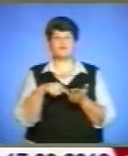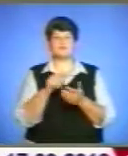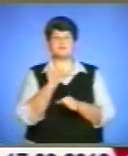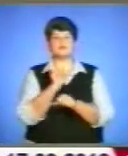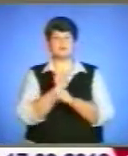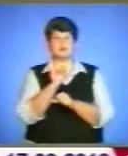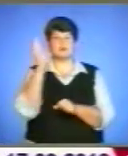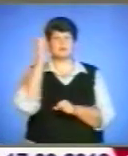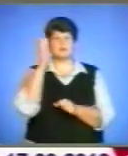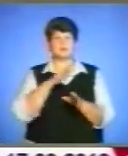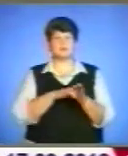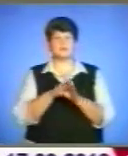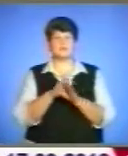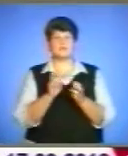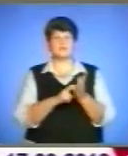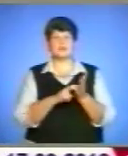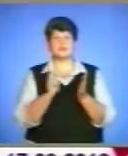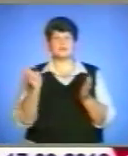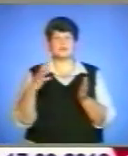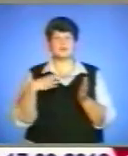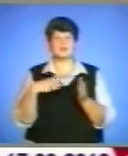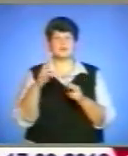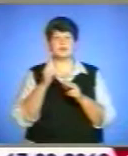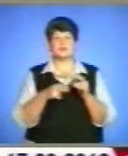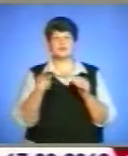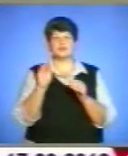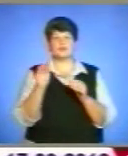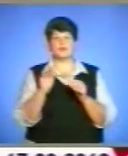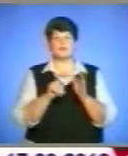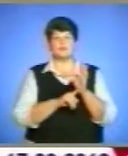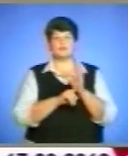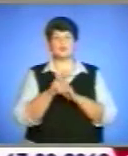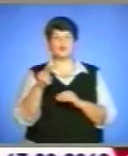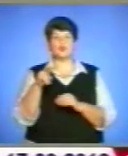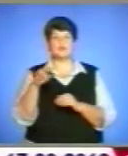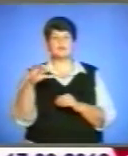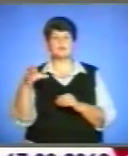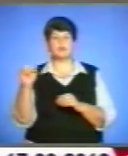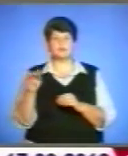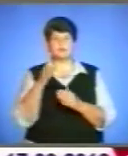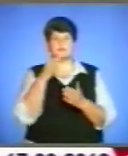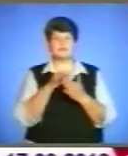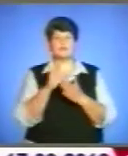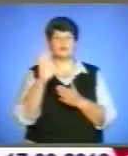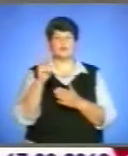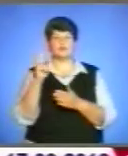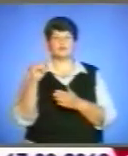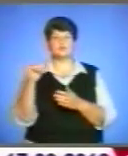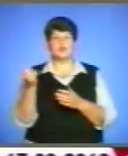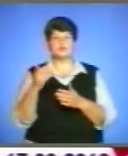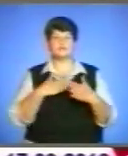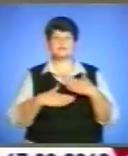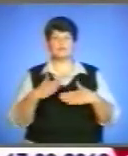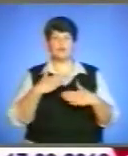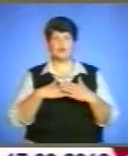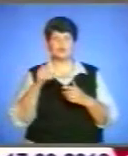призупинять постачання води. Відключення очікують наприкінці жовтня або на початку листопада, зазначив Володимир Кузьма. А чи задоволені